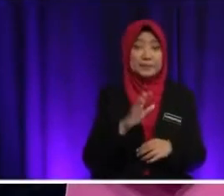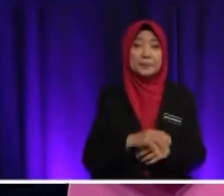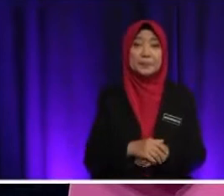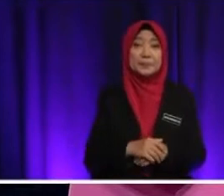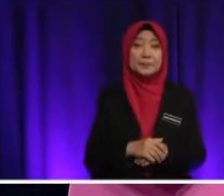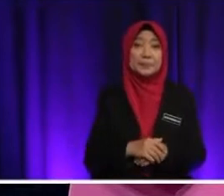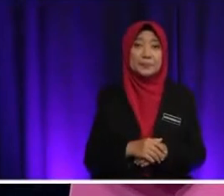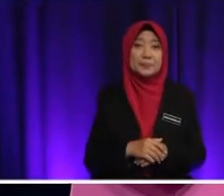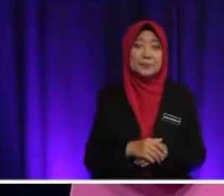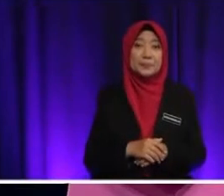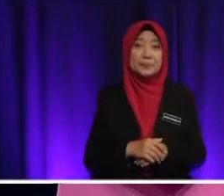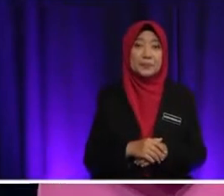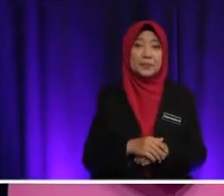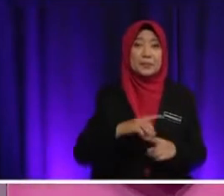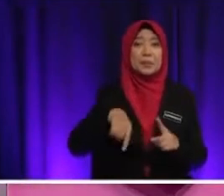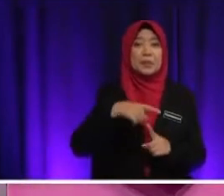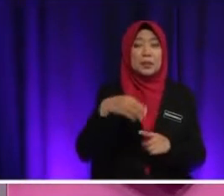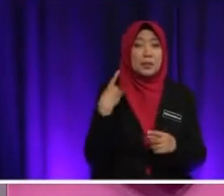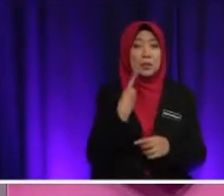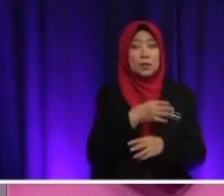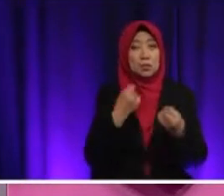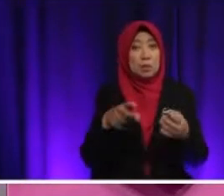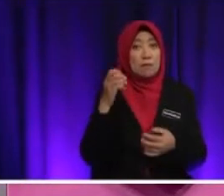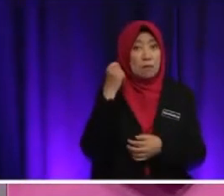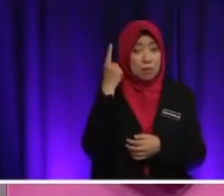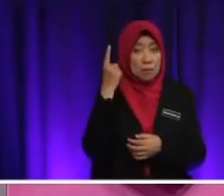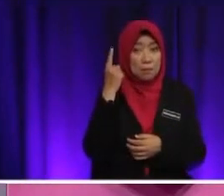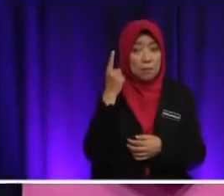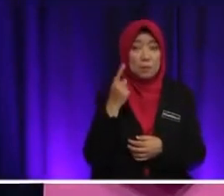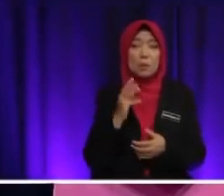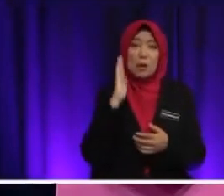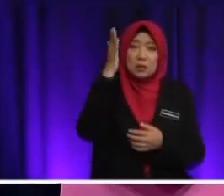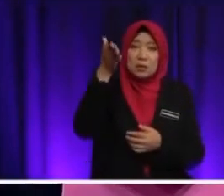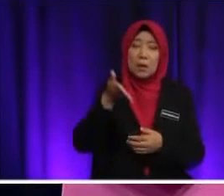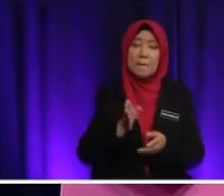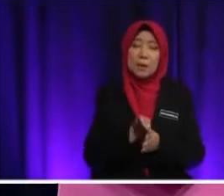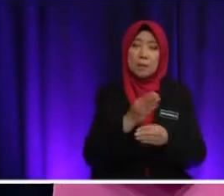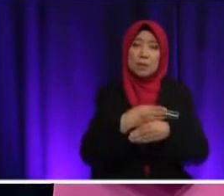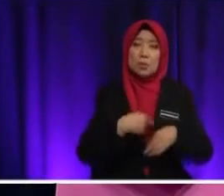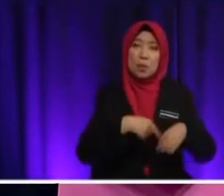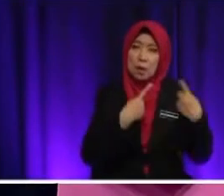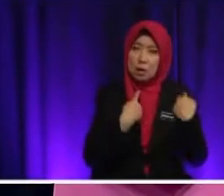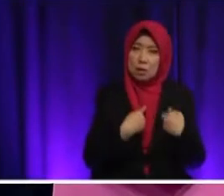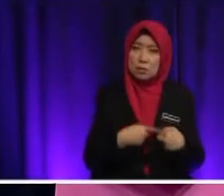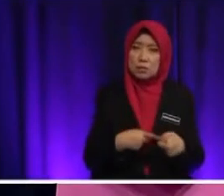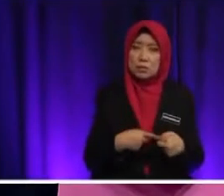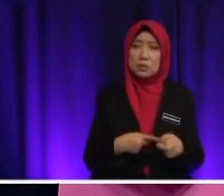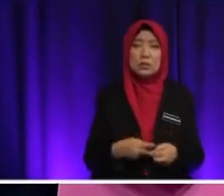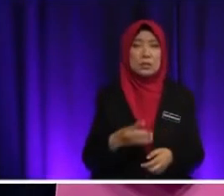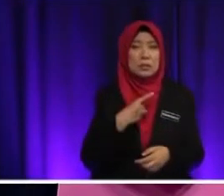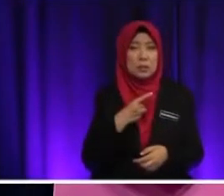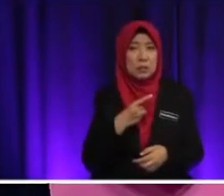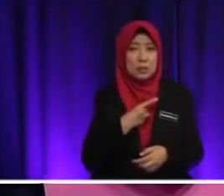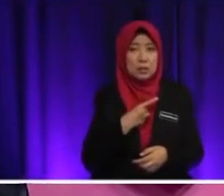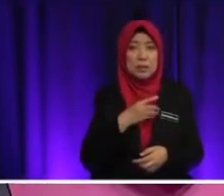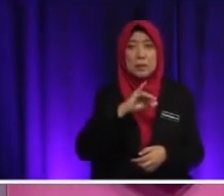yang kelima, bila kita faham tentang sunnatullah, dia akan membentuk hati, membentuk jati diri dan semangat jihad yang tinggi